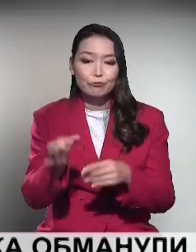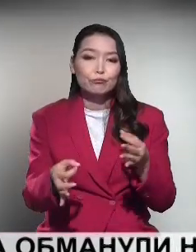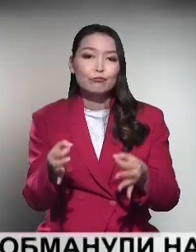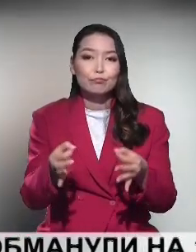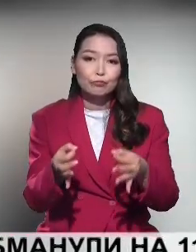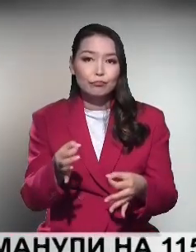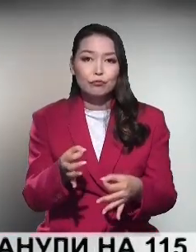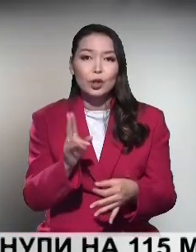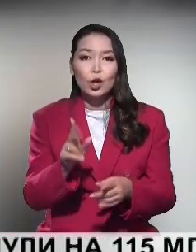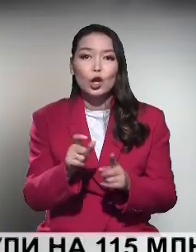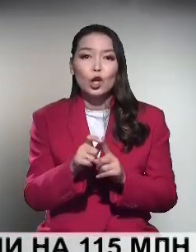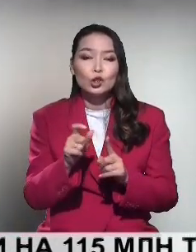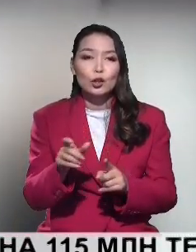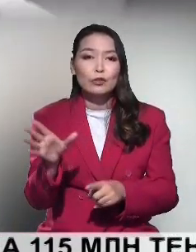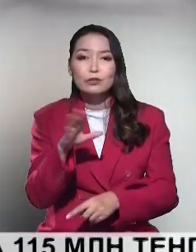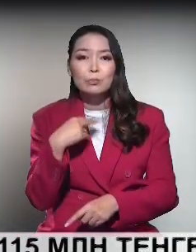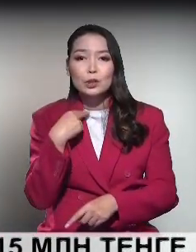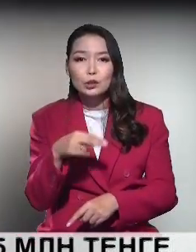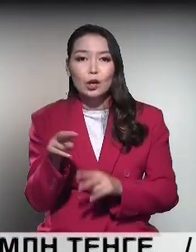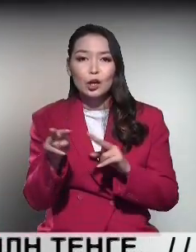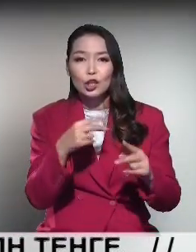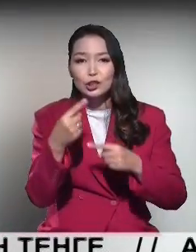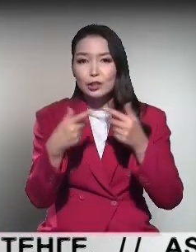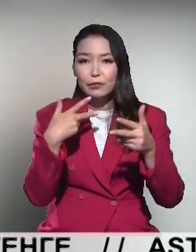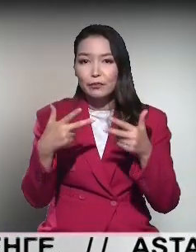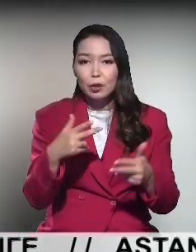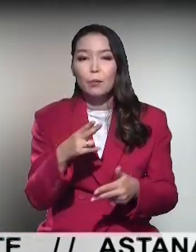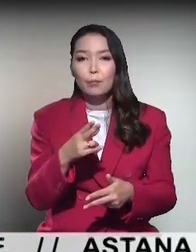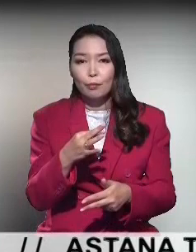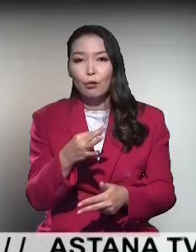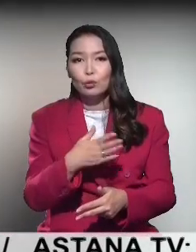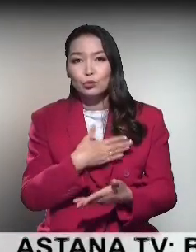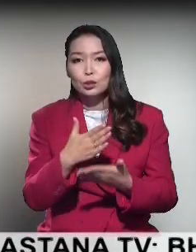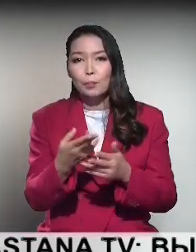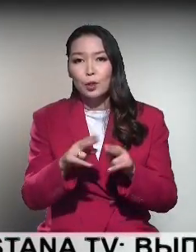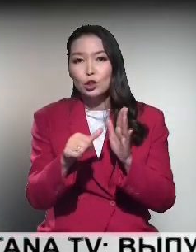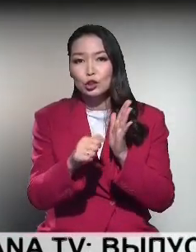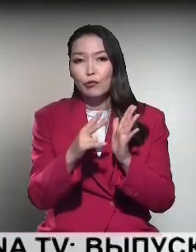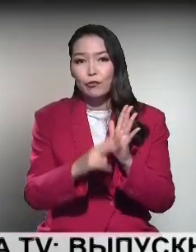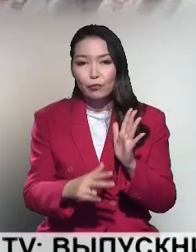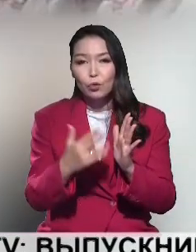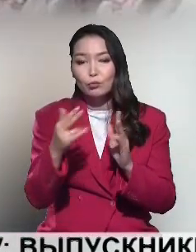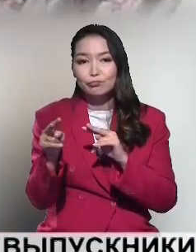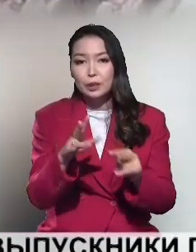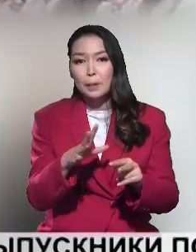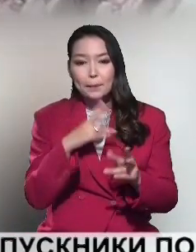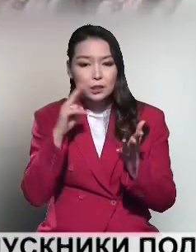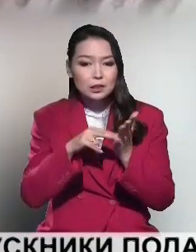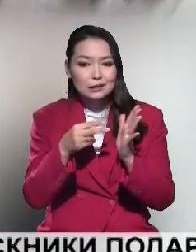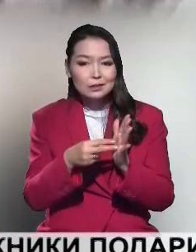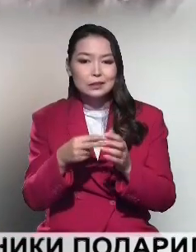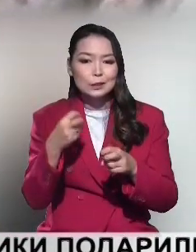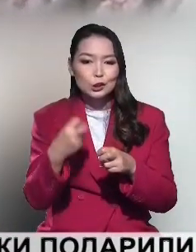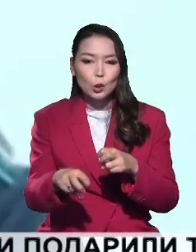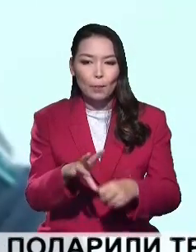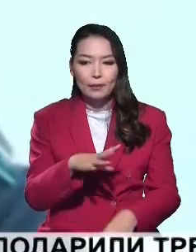к слову не всем заключённым контроль через видеокамеры прил по душе поэтому 680 средств наблюдения были умышленно